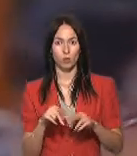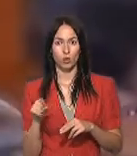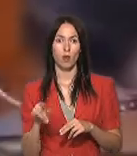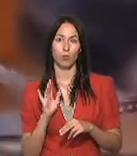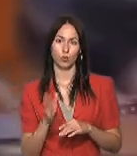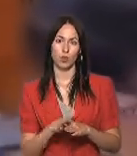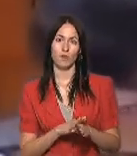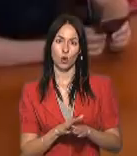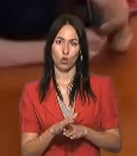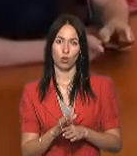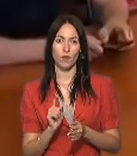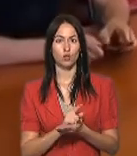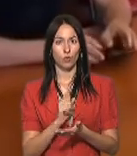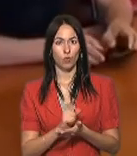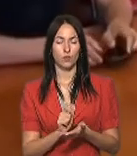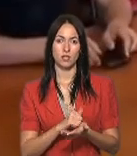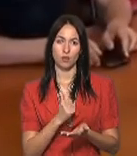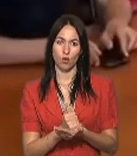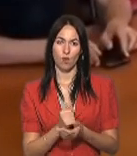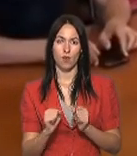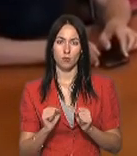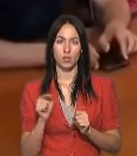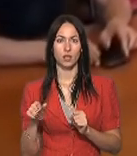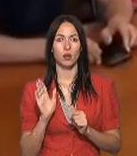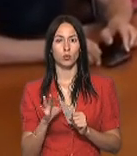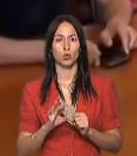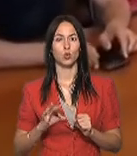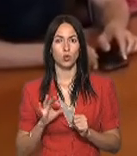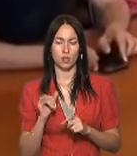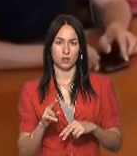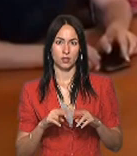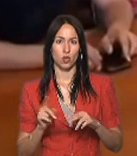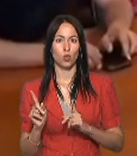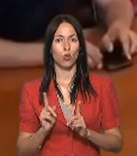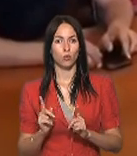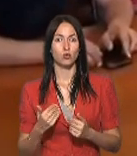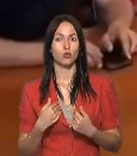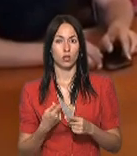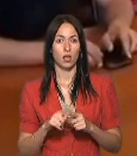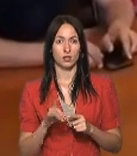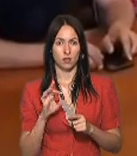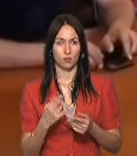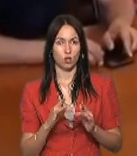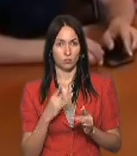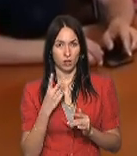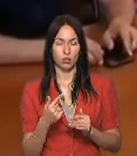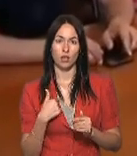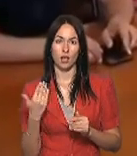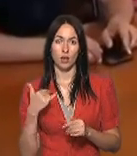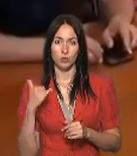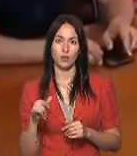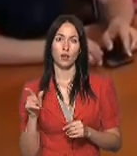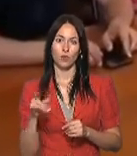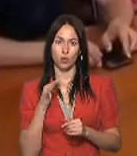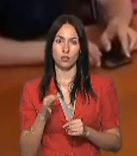буде виконувач обов'язків голови адміністрації, там буде юрист від забудовника. Тому що я це у соцмережах бачила, і я їм подзвонила, і вони